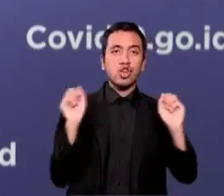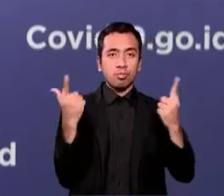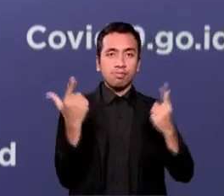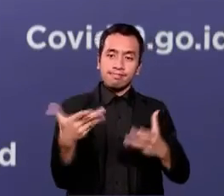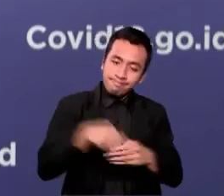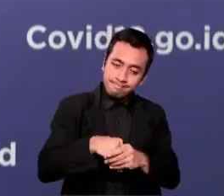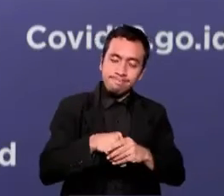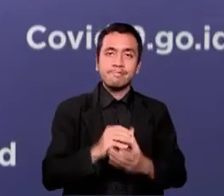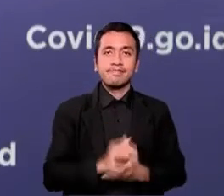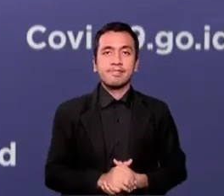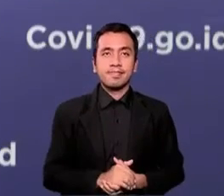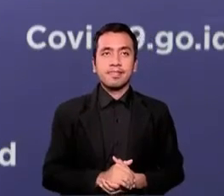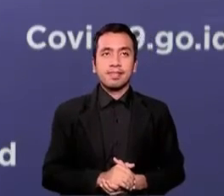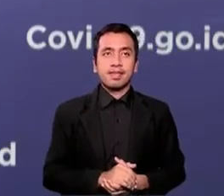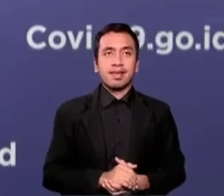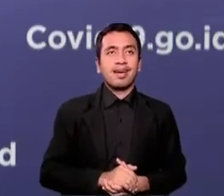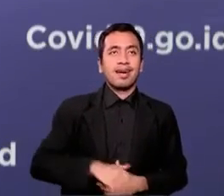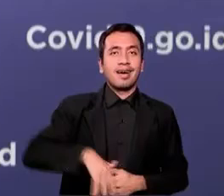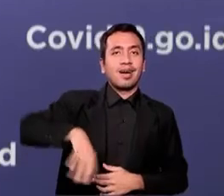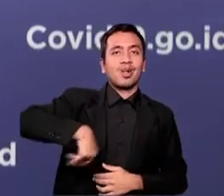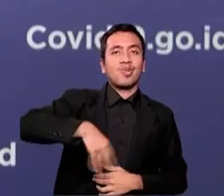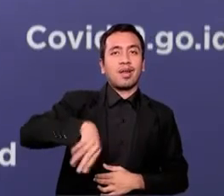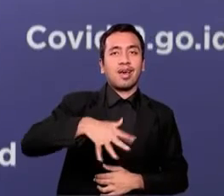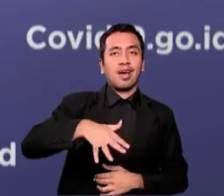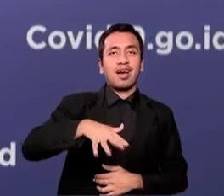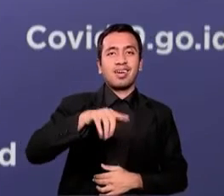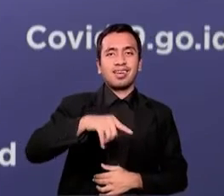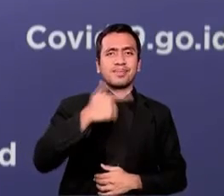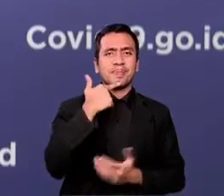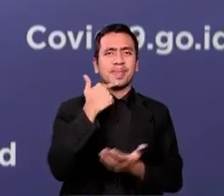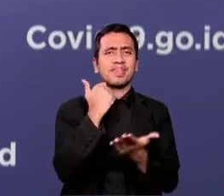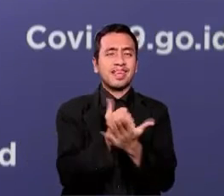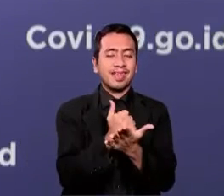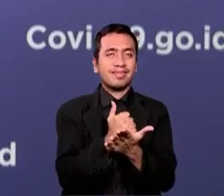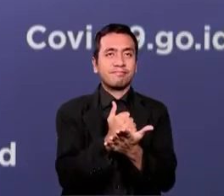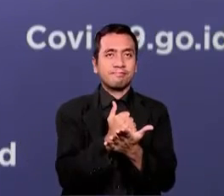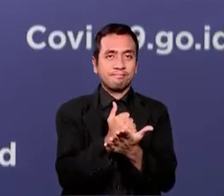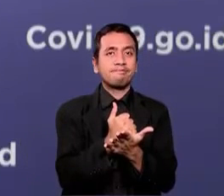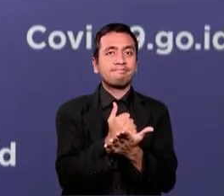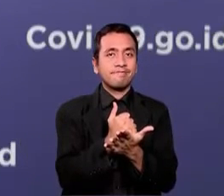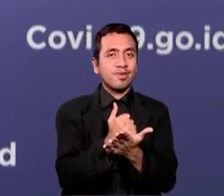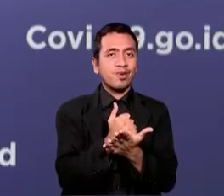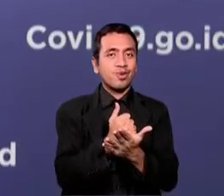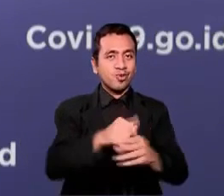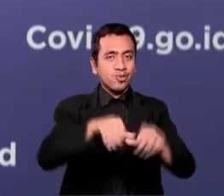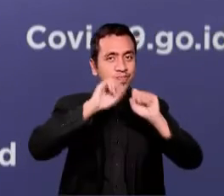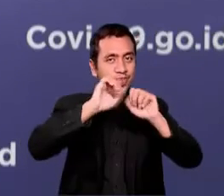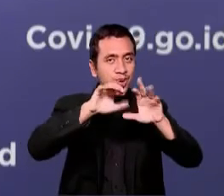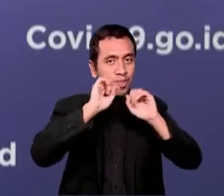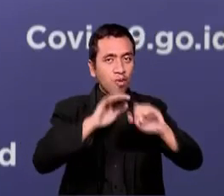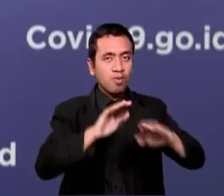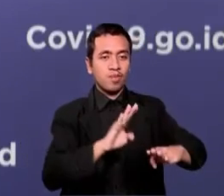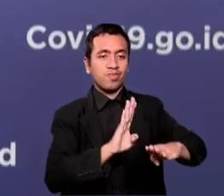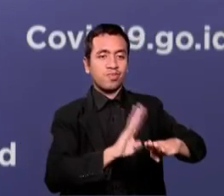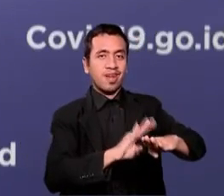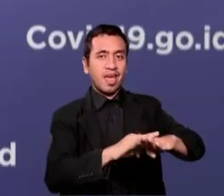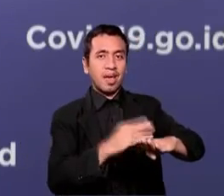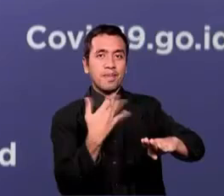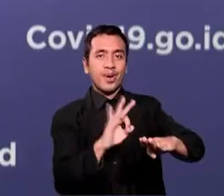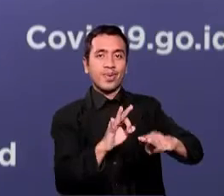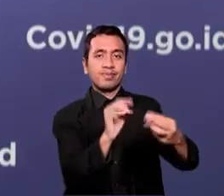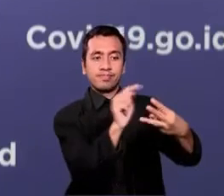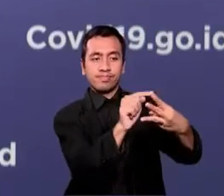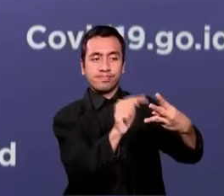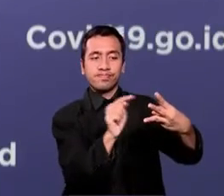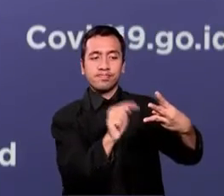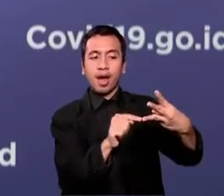keluarga menjadi kunci utama bagi kita untuk mengedukasi tentang budaya yang baru ini tentang